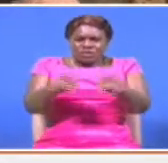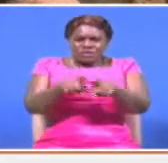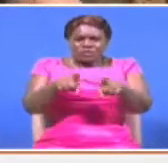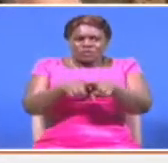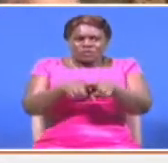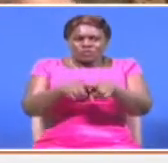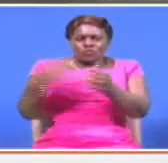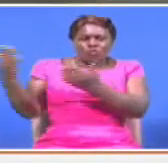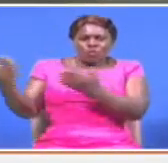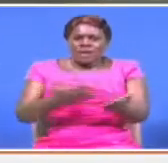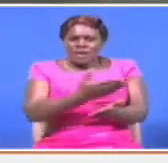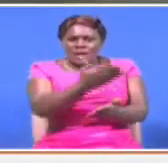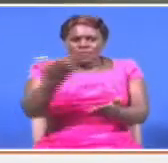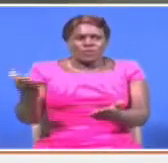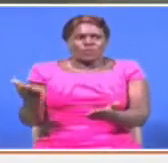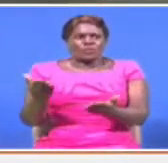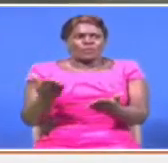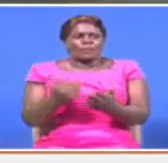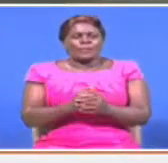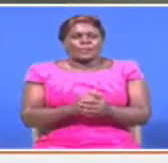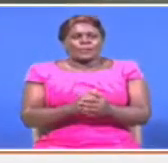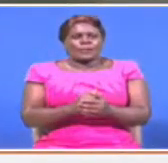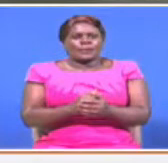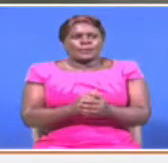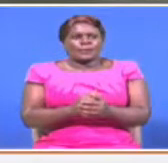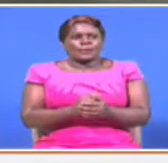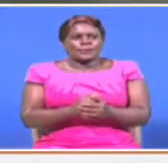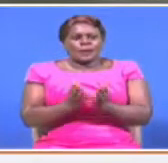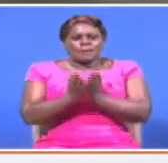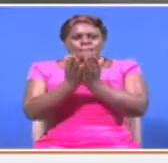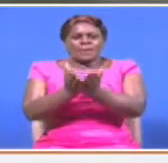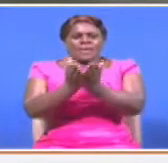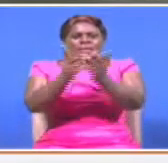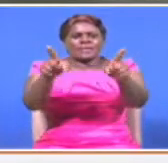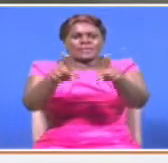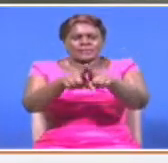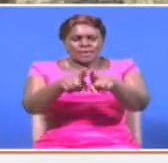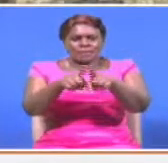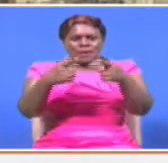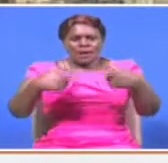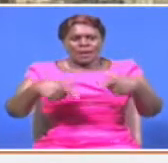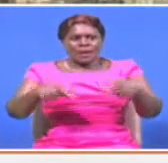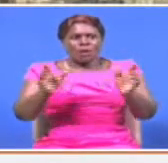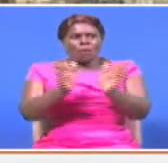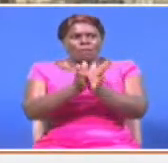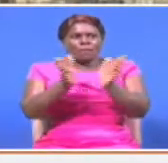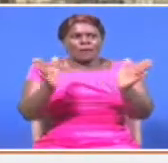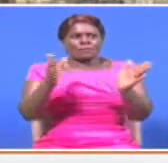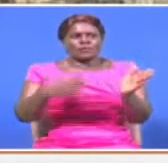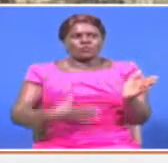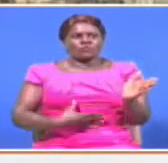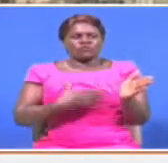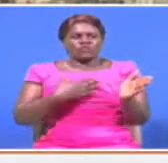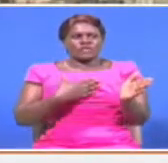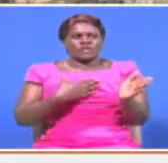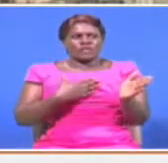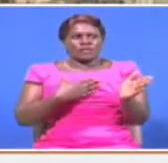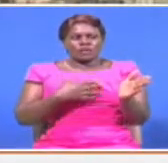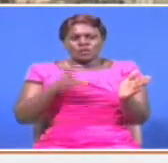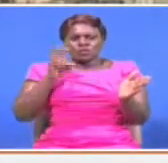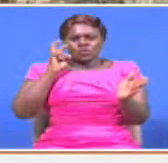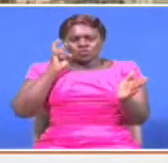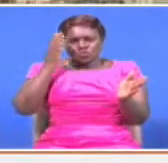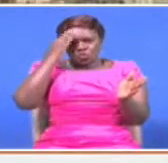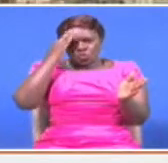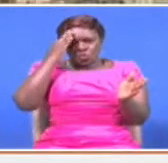welcome you on board to other for other activities. Meli hiyo pia itatoa fursa kwa umma kuitembelea na kupata fursa ya